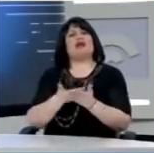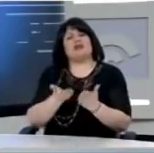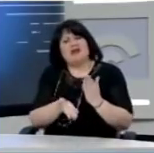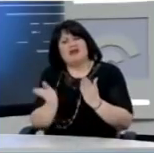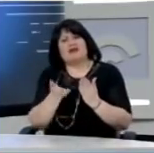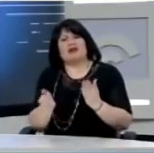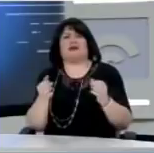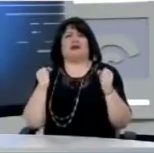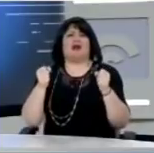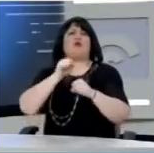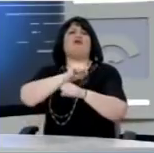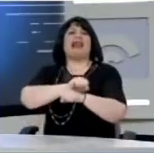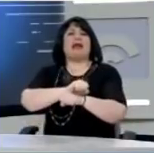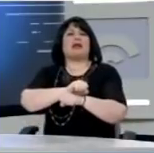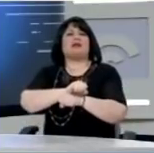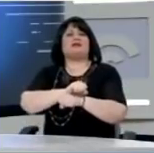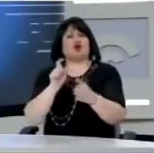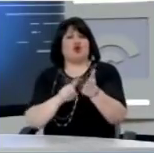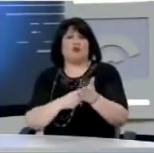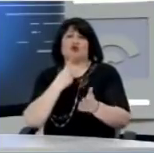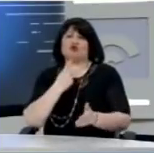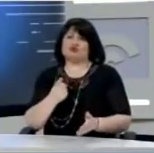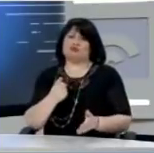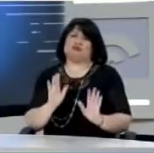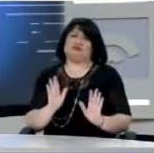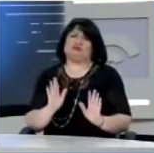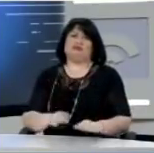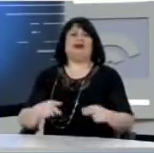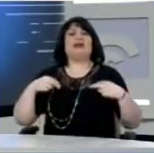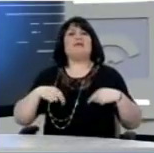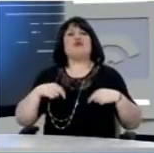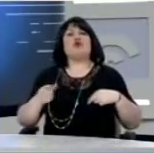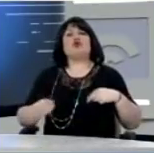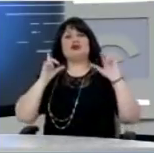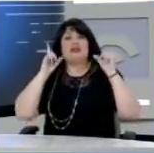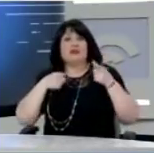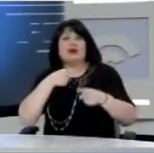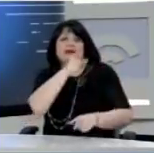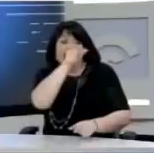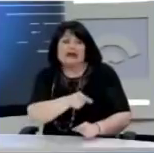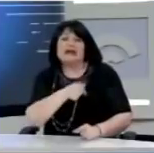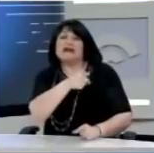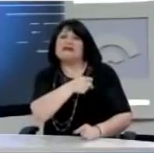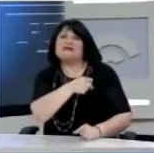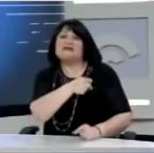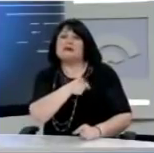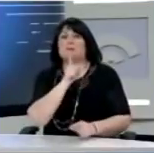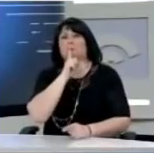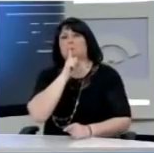αποφυλακίστηκαν σύμφωνα πάντα με τον νόμο. Υπουργός της κυβέρνησης της Νέας Δημοκρατίας ήταν επίσης τότε. Πάλι αφωνία